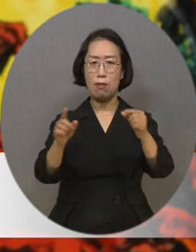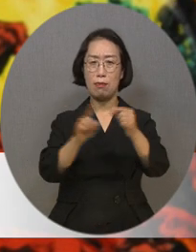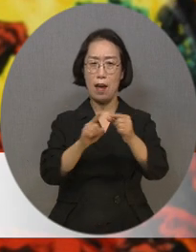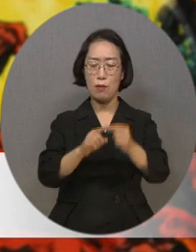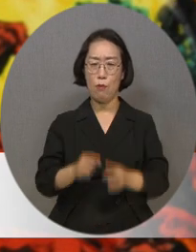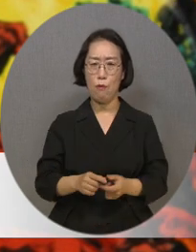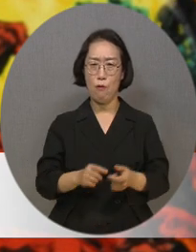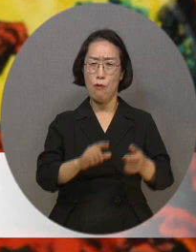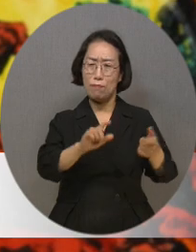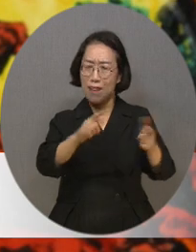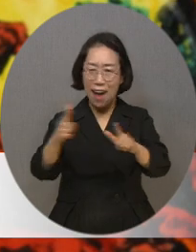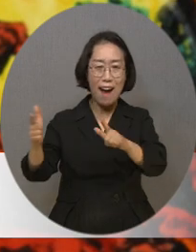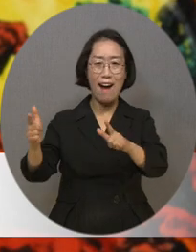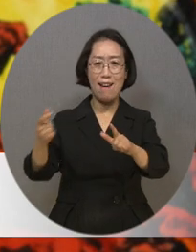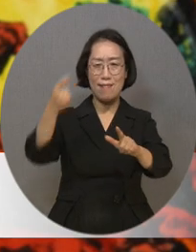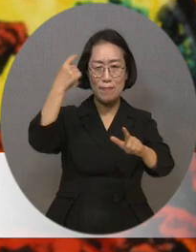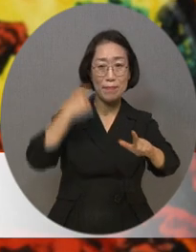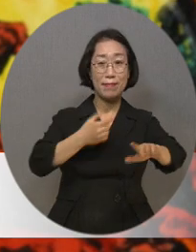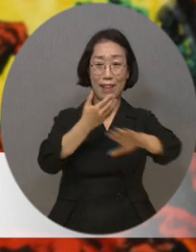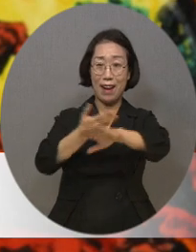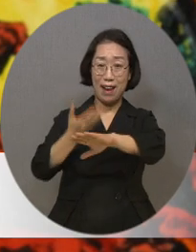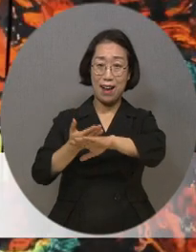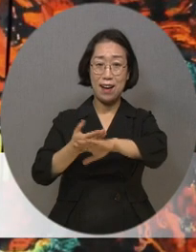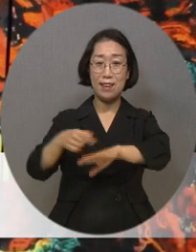굉장히 다양성을 띠고 있는 요즘에